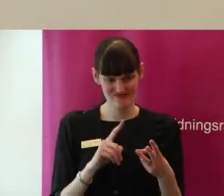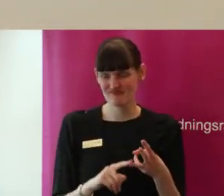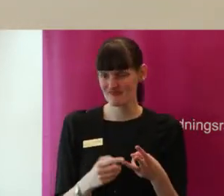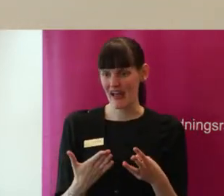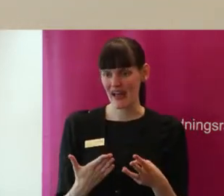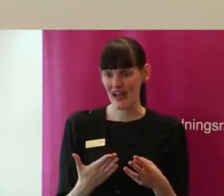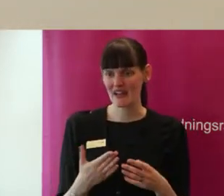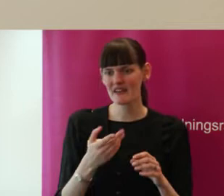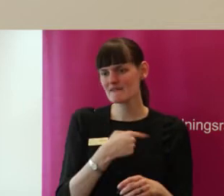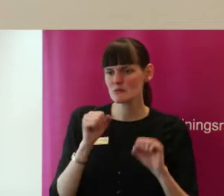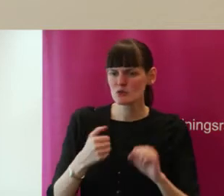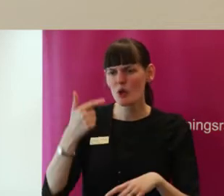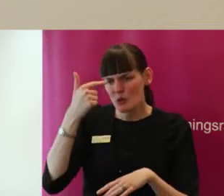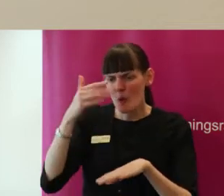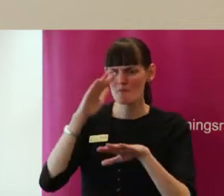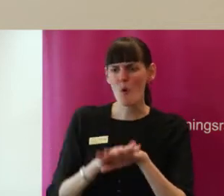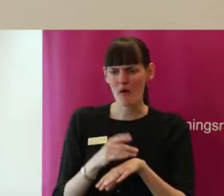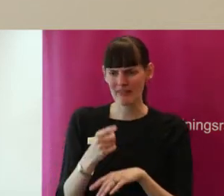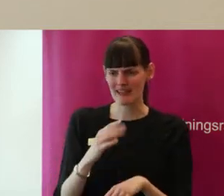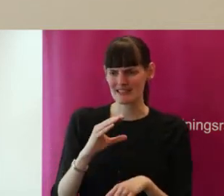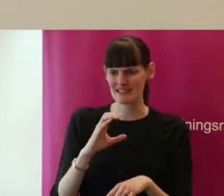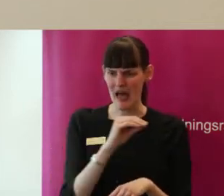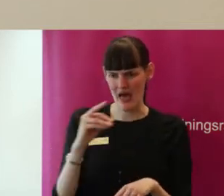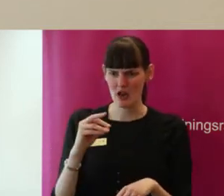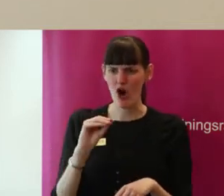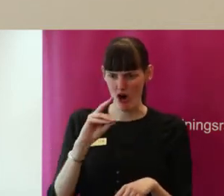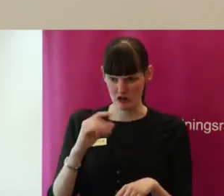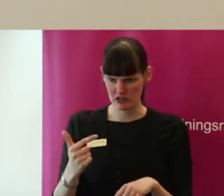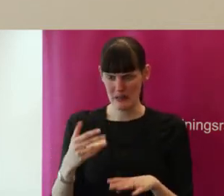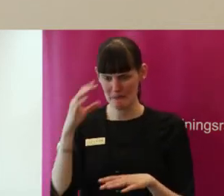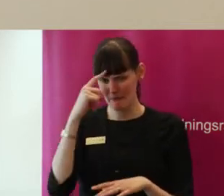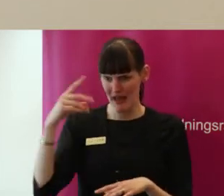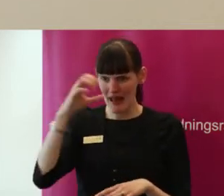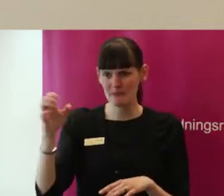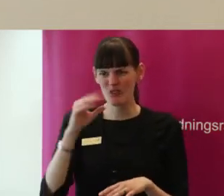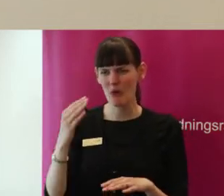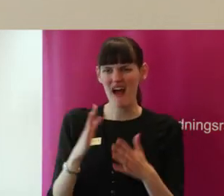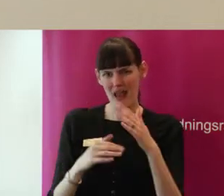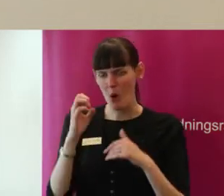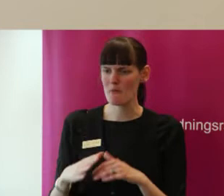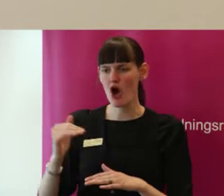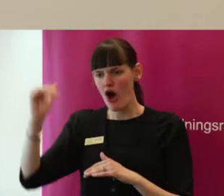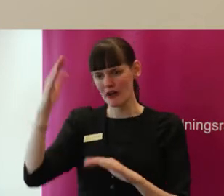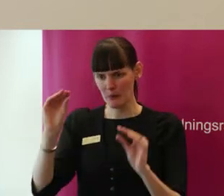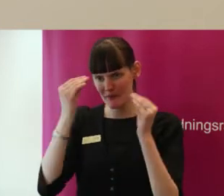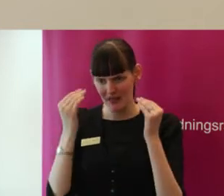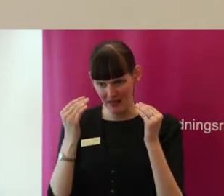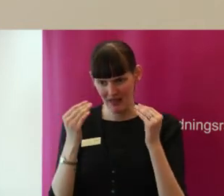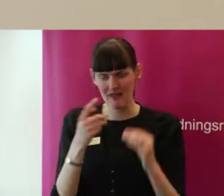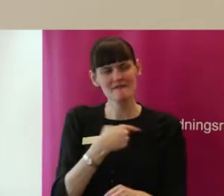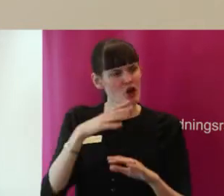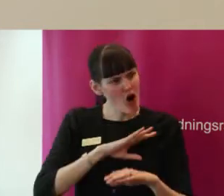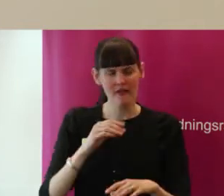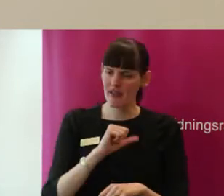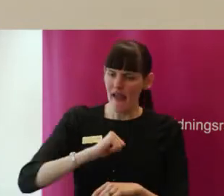har en tilltro av särartsbegreppet när det gäller den högre utbildningen, tillträdet. Att man har sin egen kvot